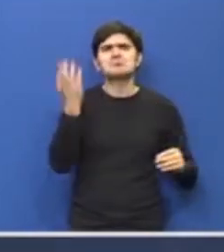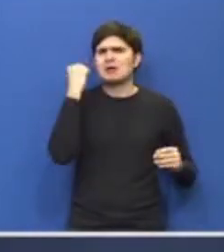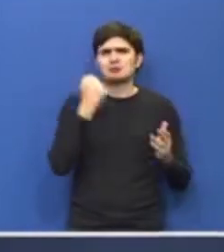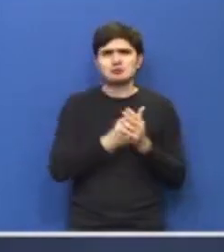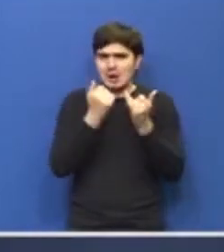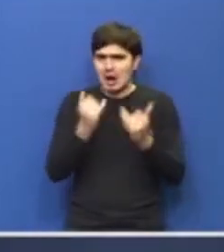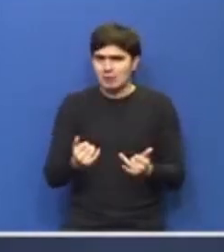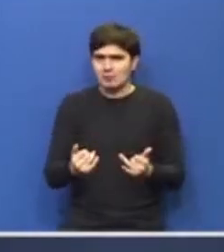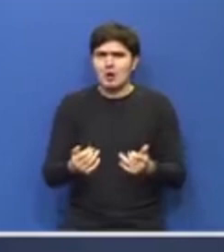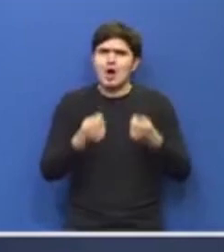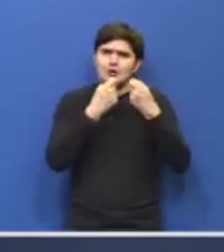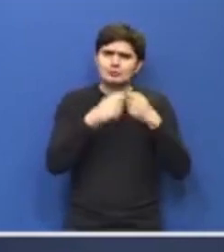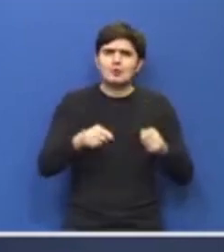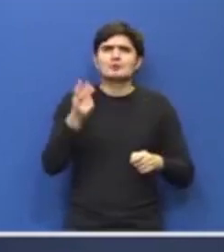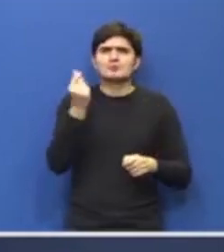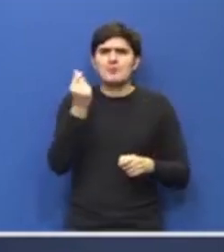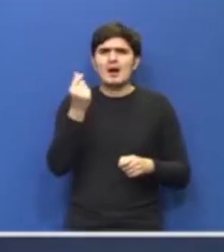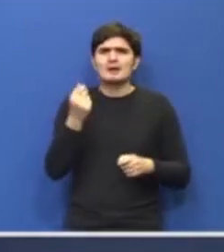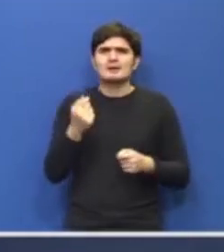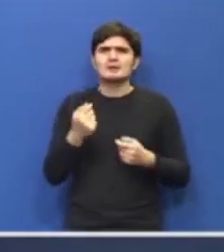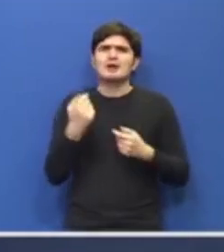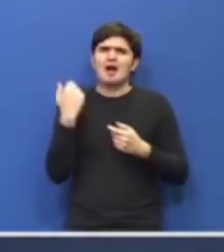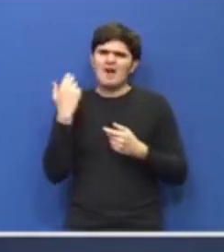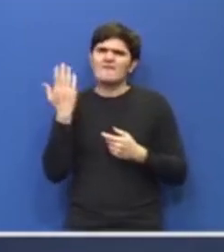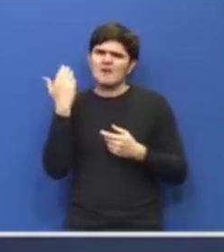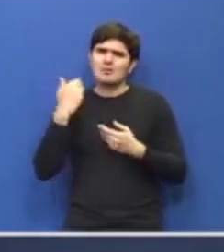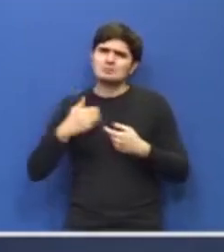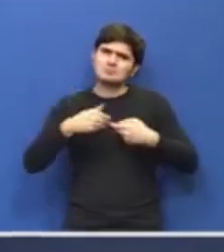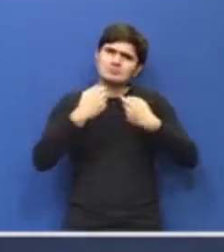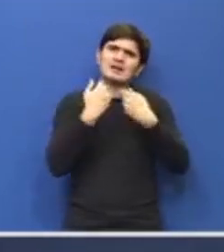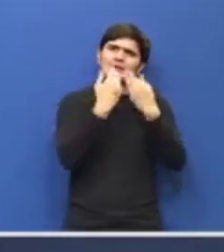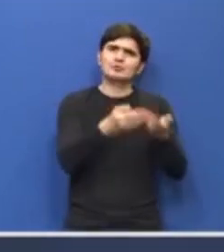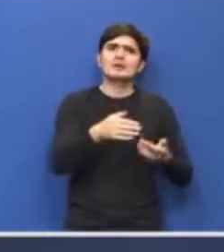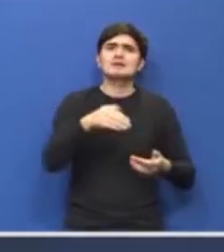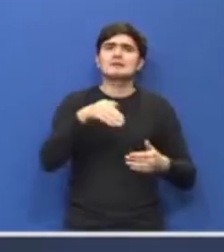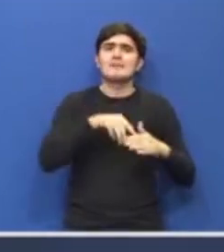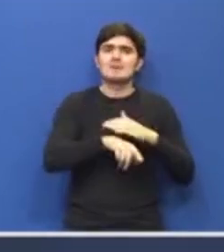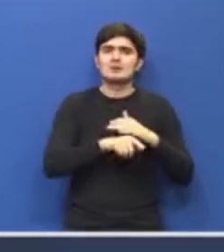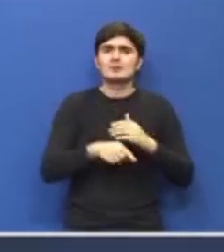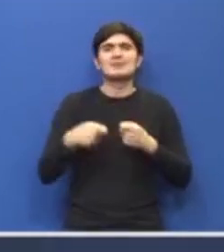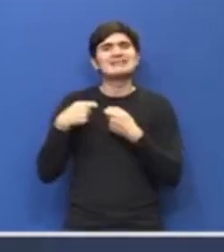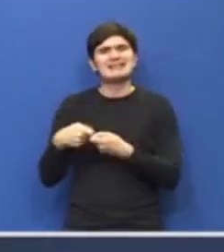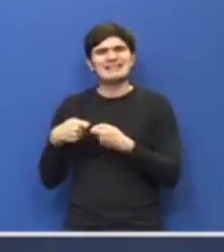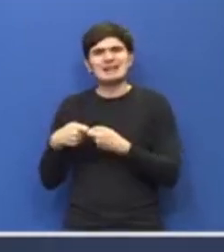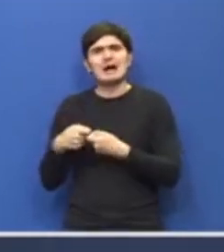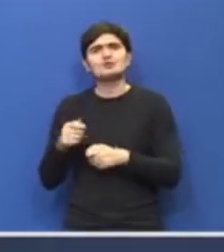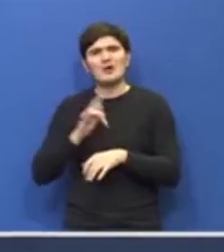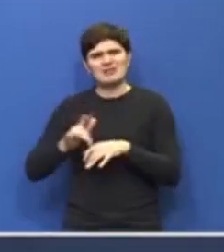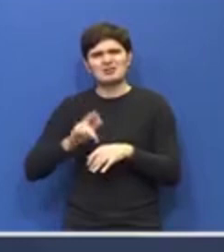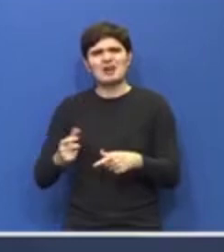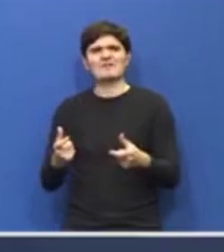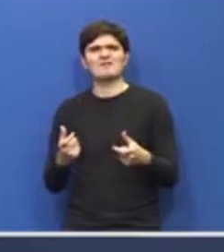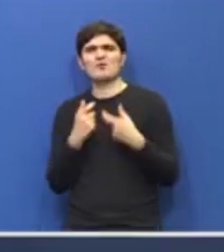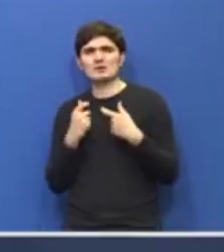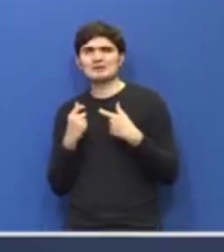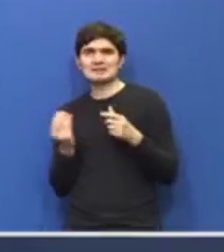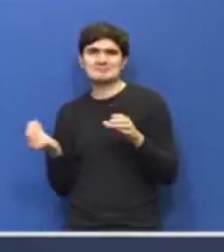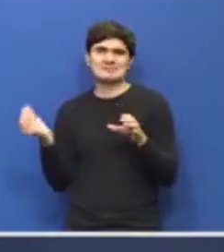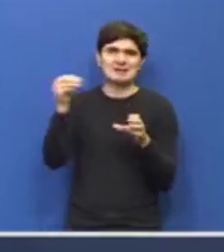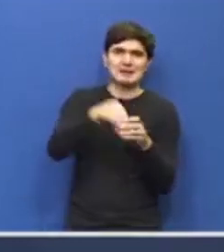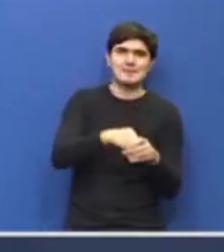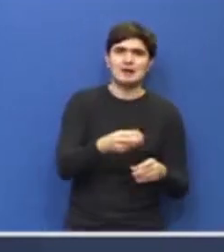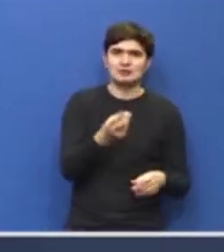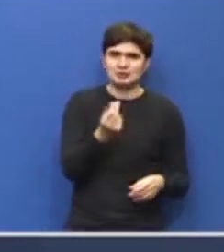fost returnați de către Metrorex. A încercat sindicatul să vireze cu forța niște bani, evident, continuând